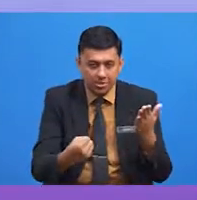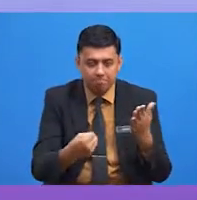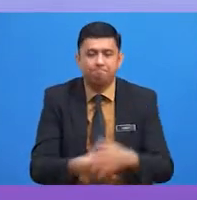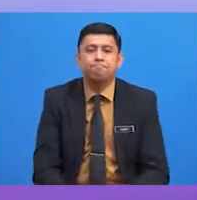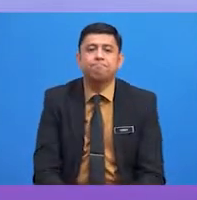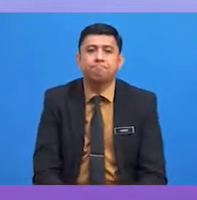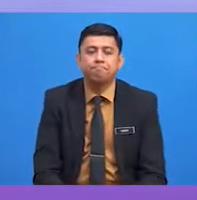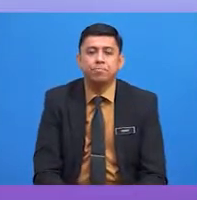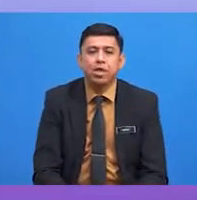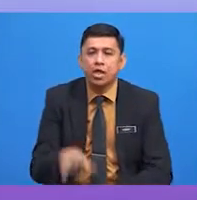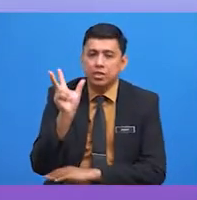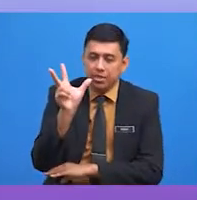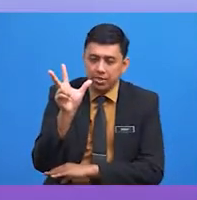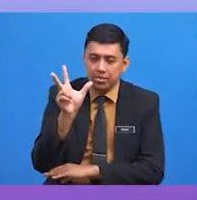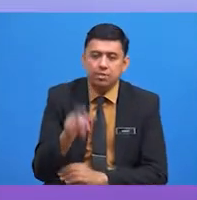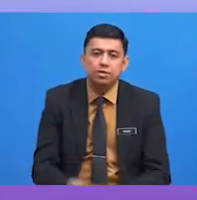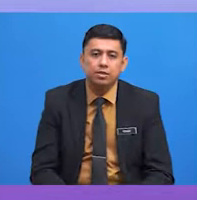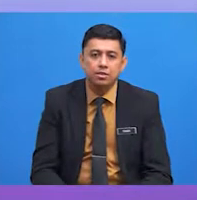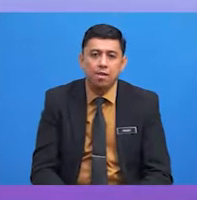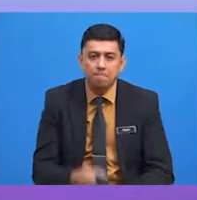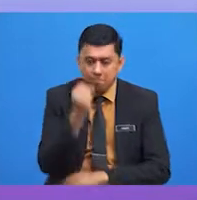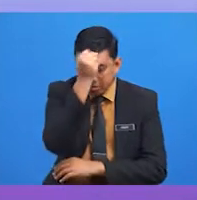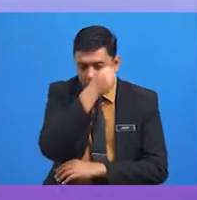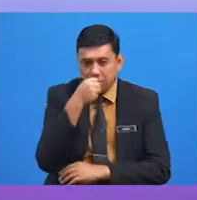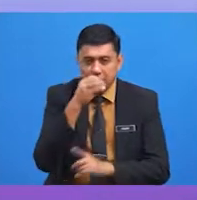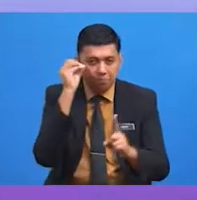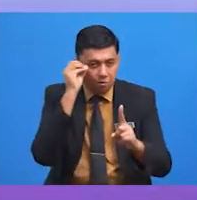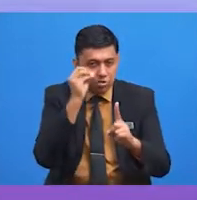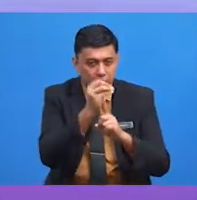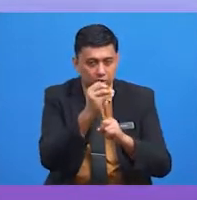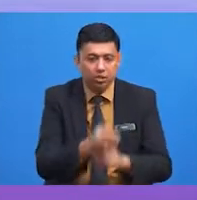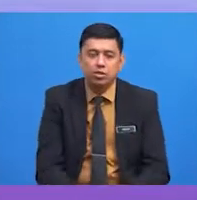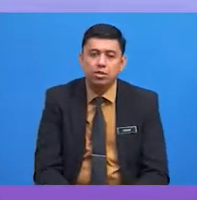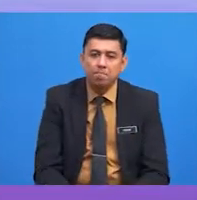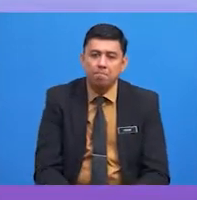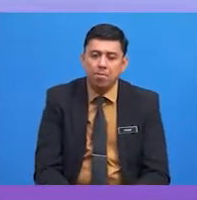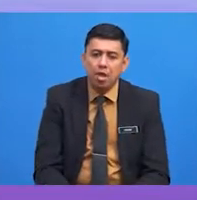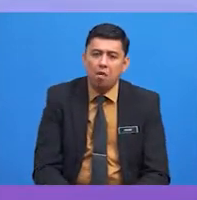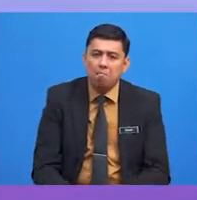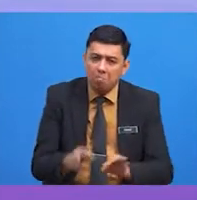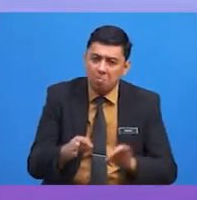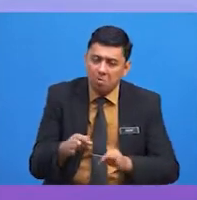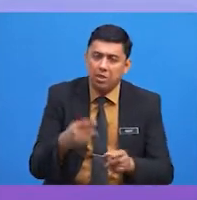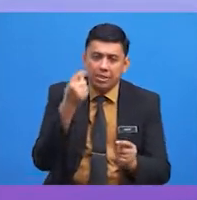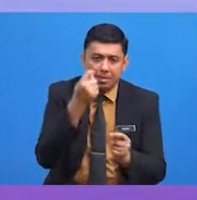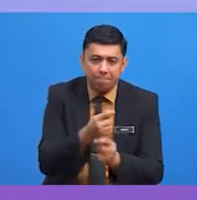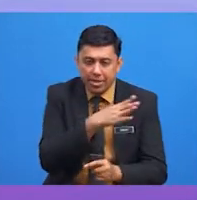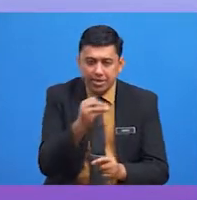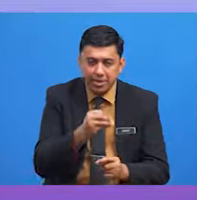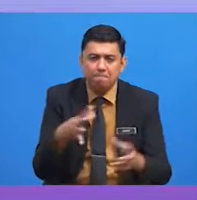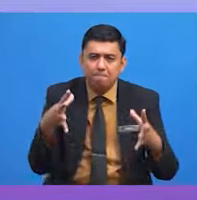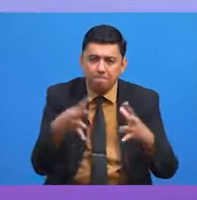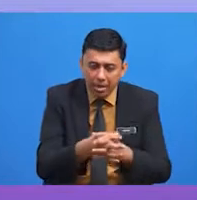subsection. 3. Bersifat objektif, terperinci, tepat dan